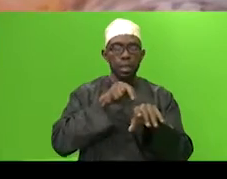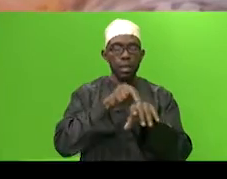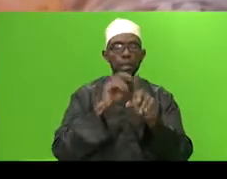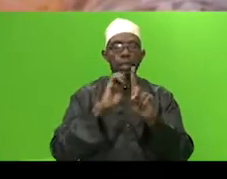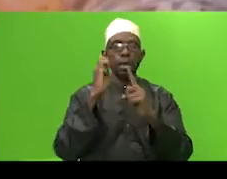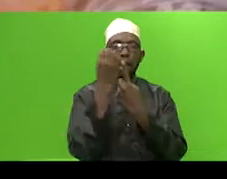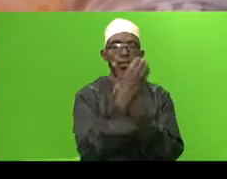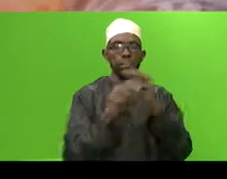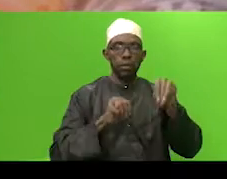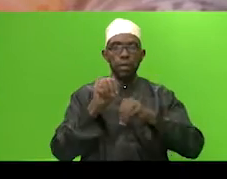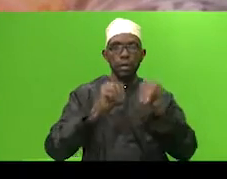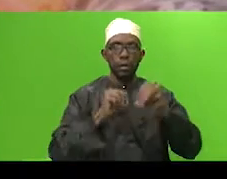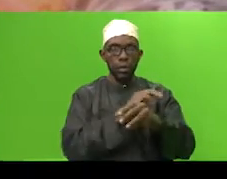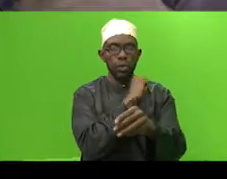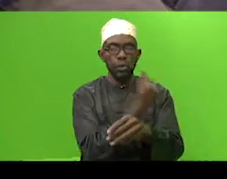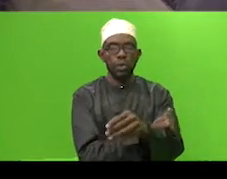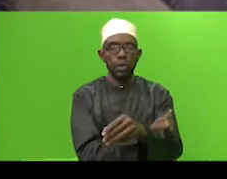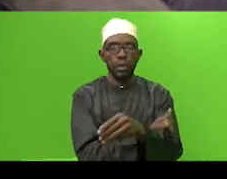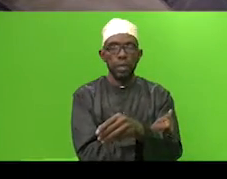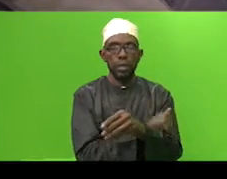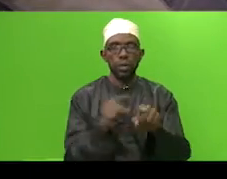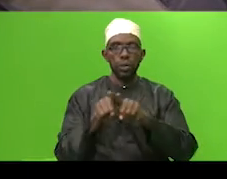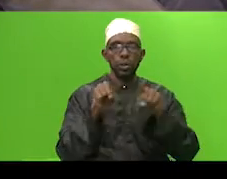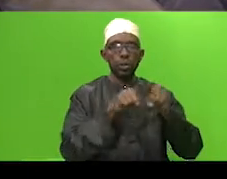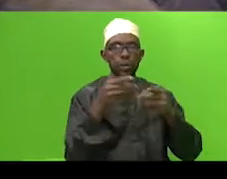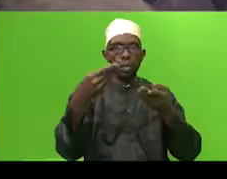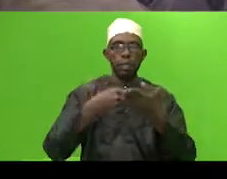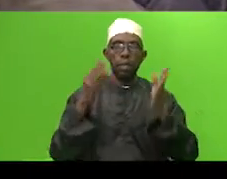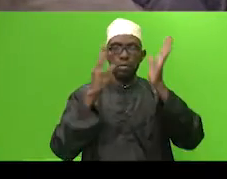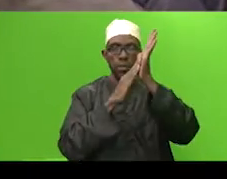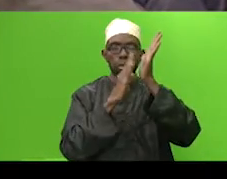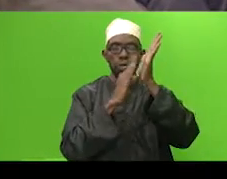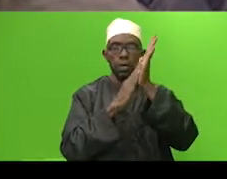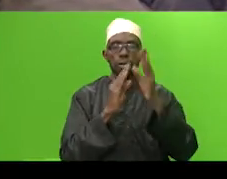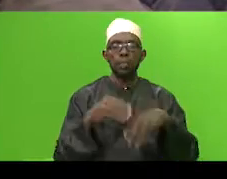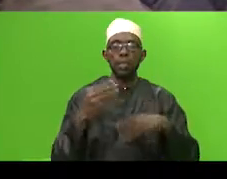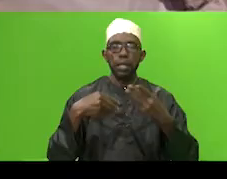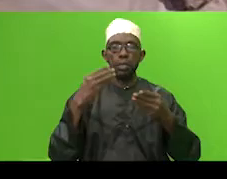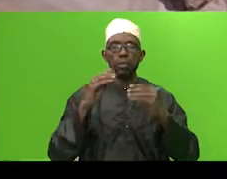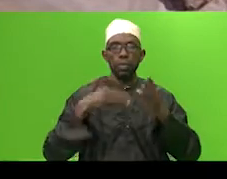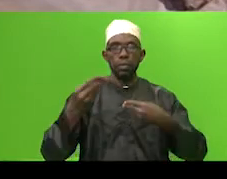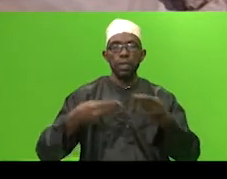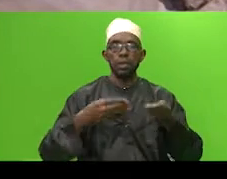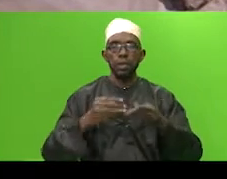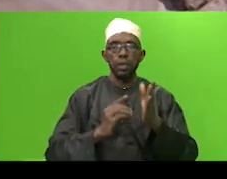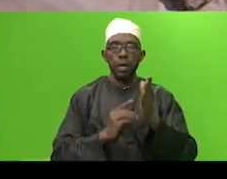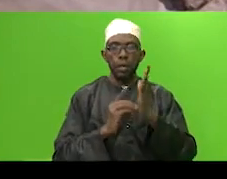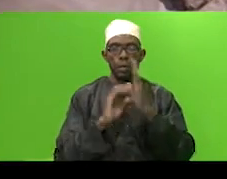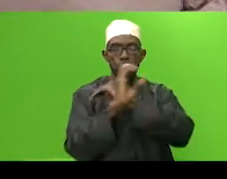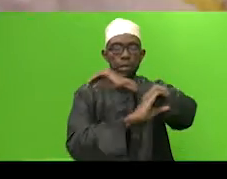Environmental Management Authority, NEMA, has also received praise from the traders, saying it was time for the country to move